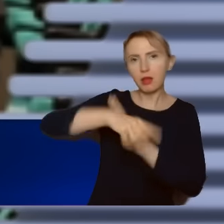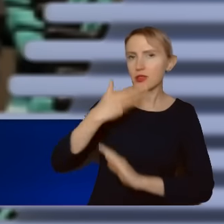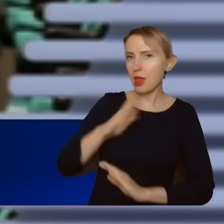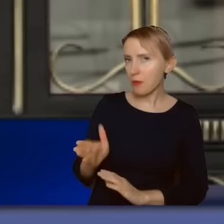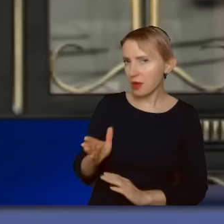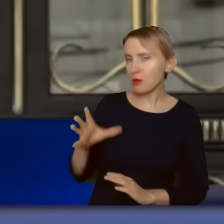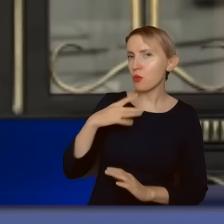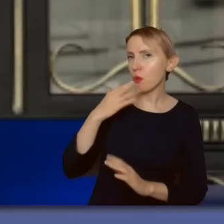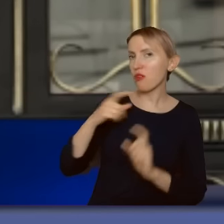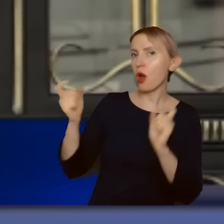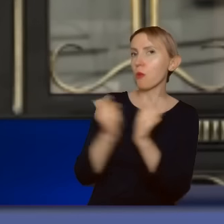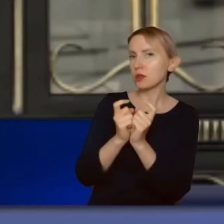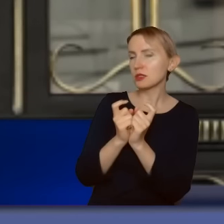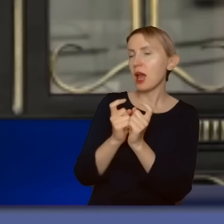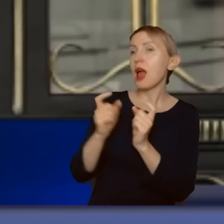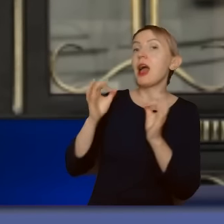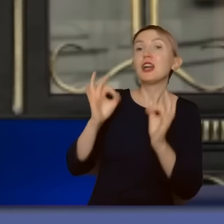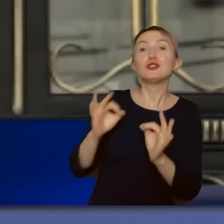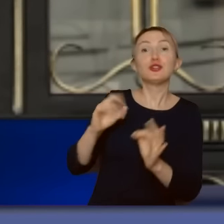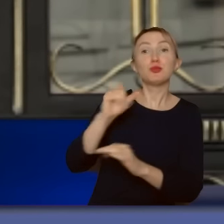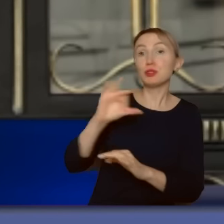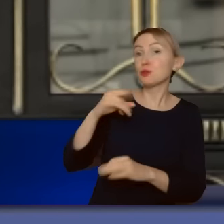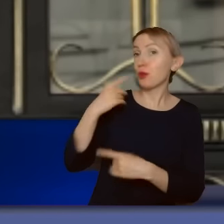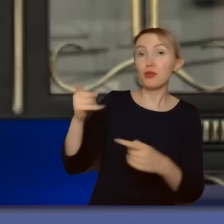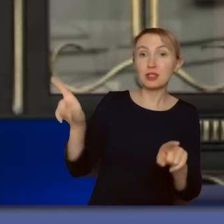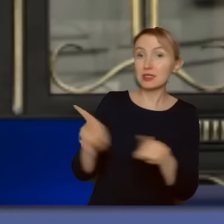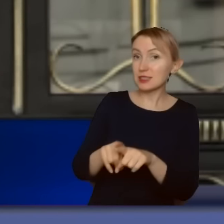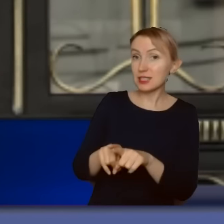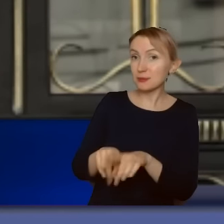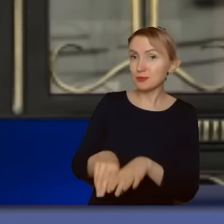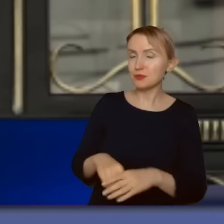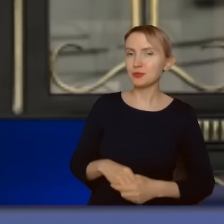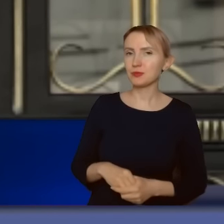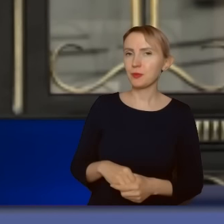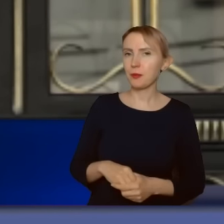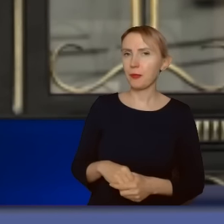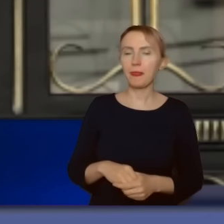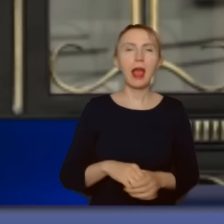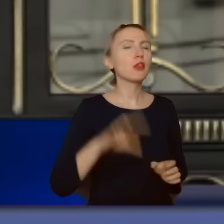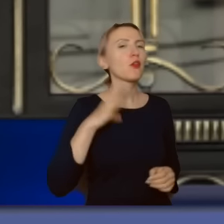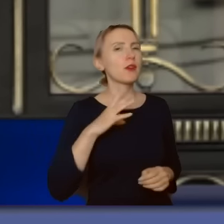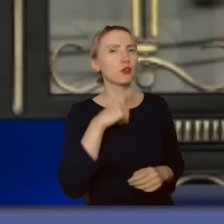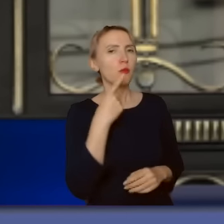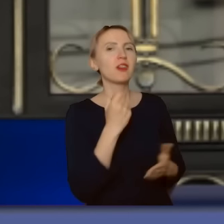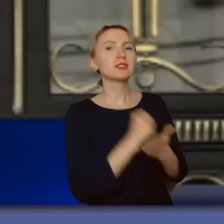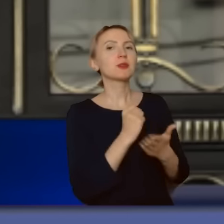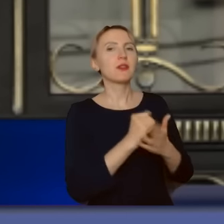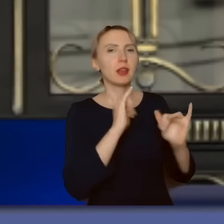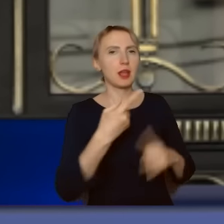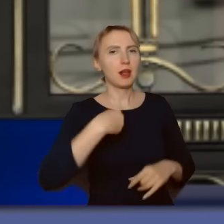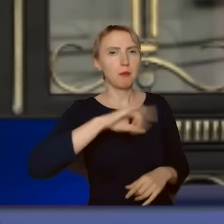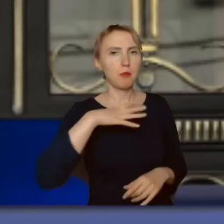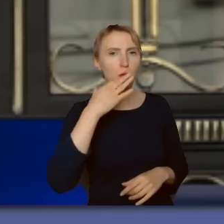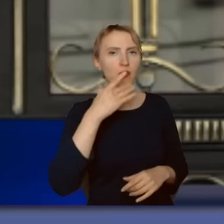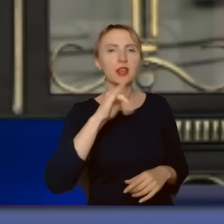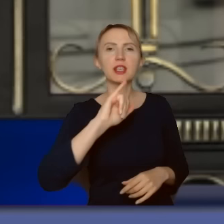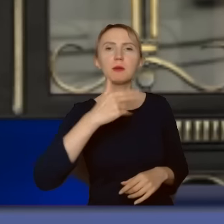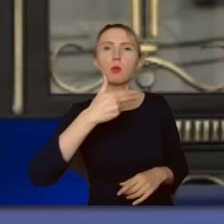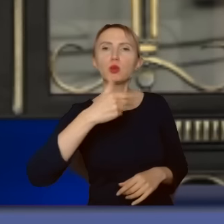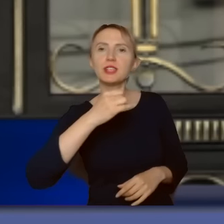opozycja. No przecież, ale dzisiaj PiS powie to samo. My z nową władzą nie będziemy panie gmerać. Panie, ale to też warto powiedzieć w jakiej kwestii, bo przecież mówiliśmy o immunitecie, żeby